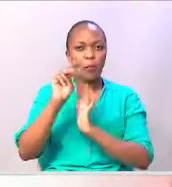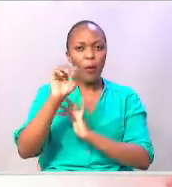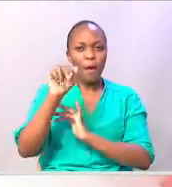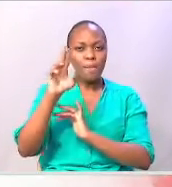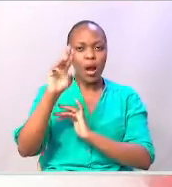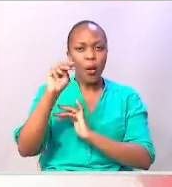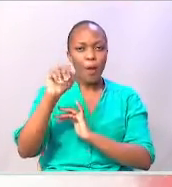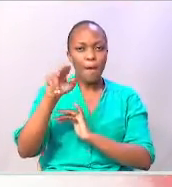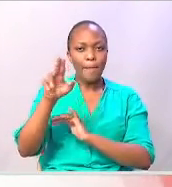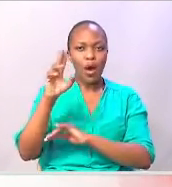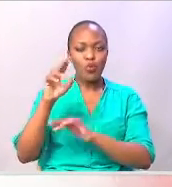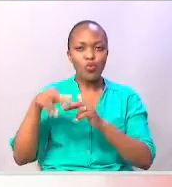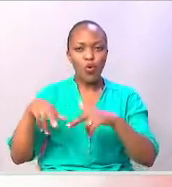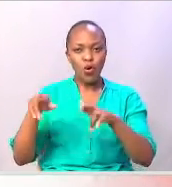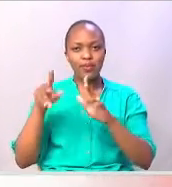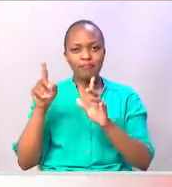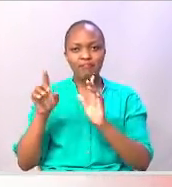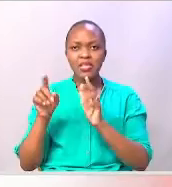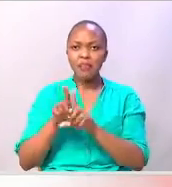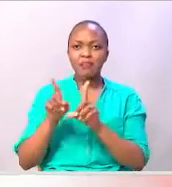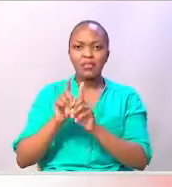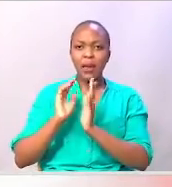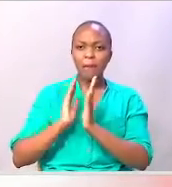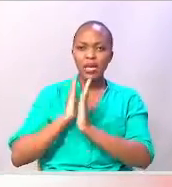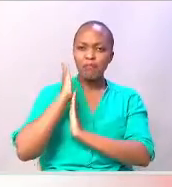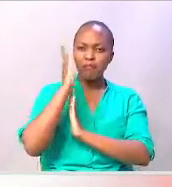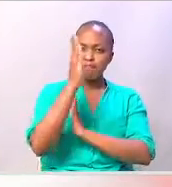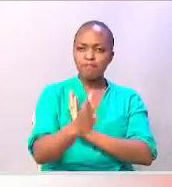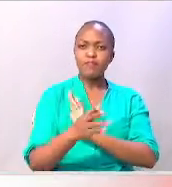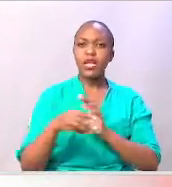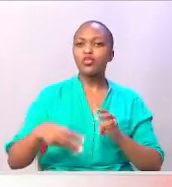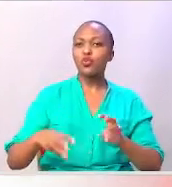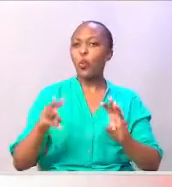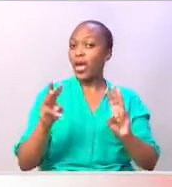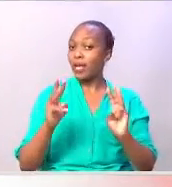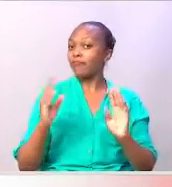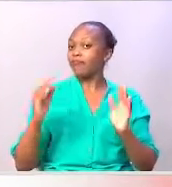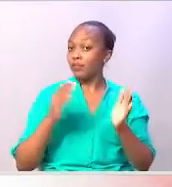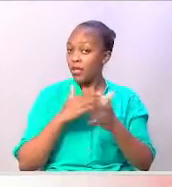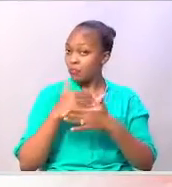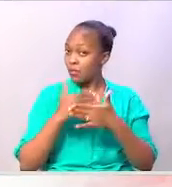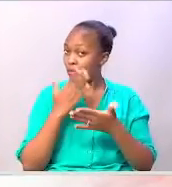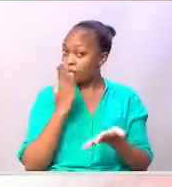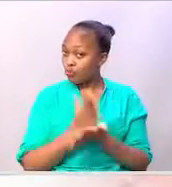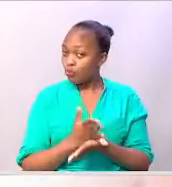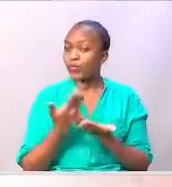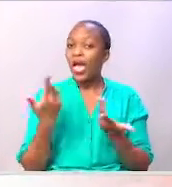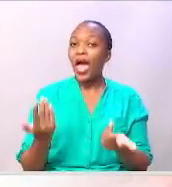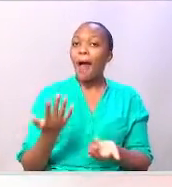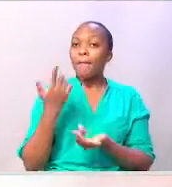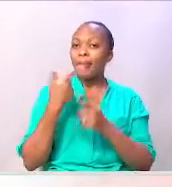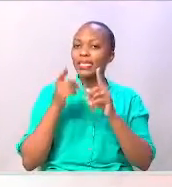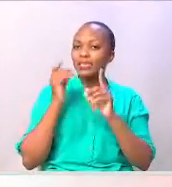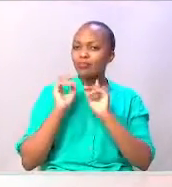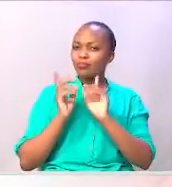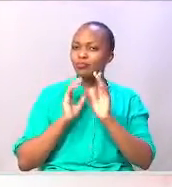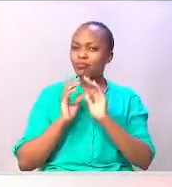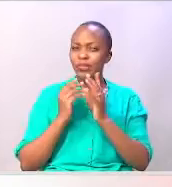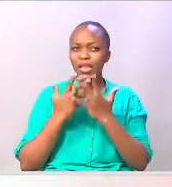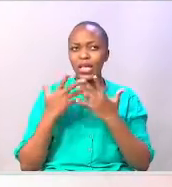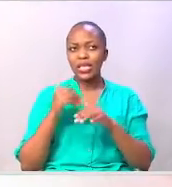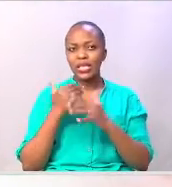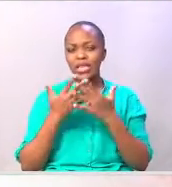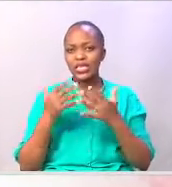kama expressway inajengwa. Lakini hata kama akijenga akileta maneno ya uchumi maneno ya infrastructure